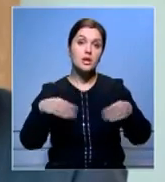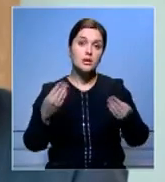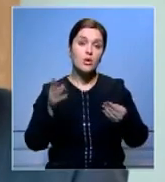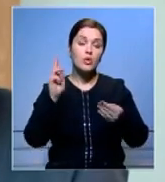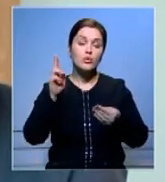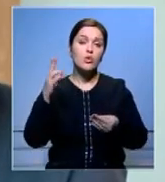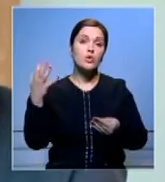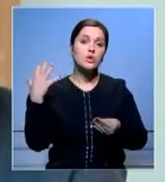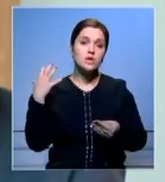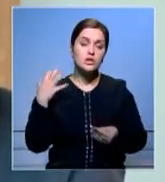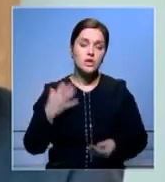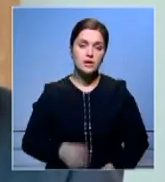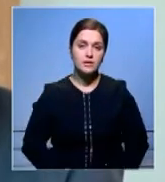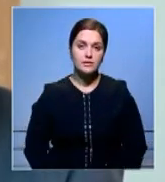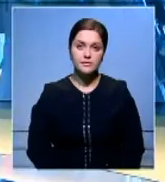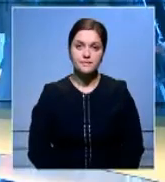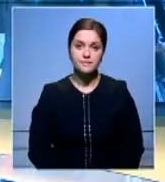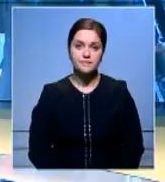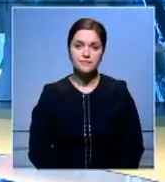участка там, и так далее.